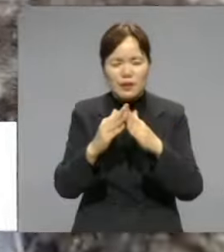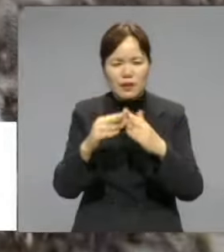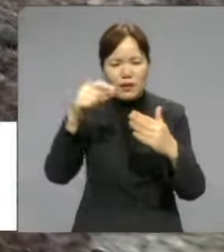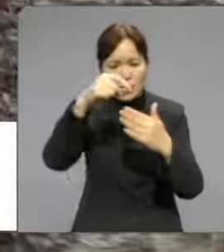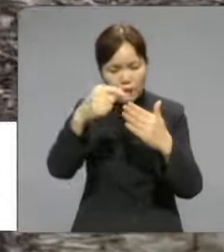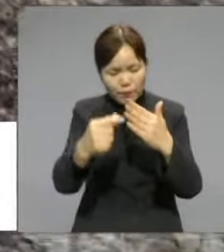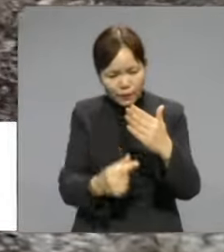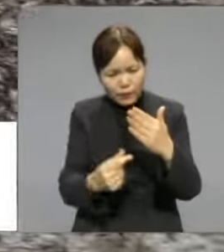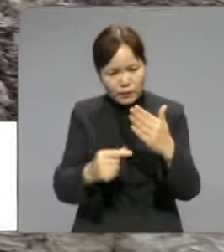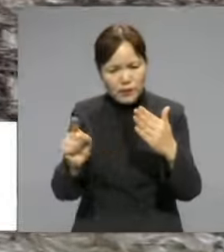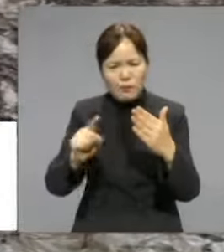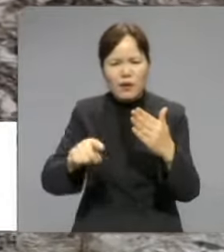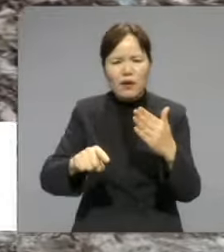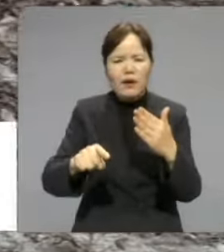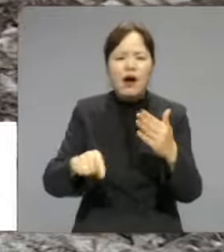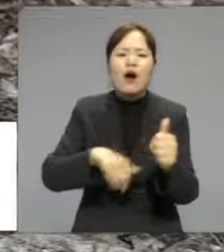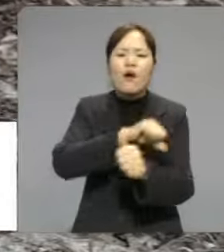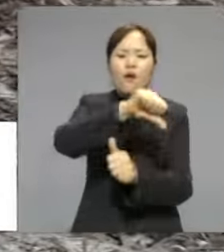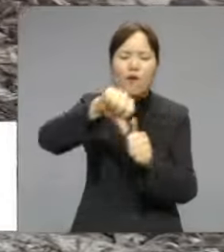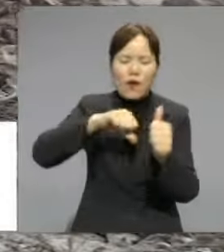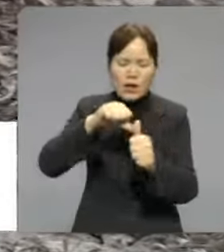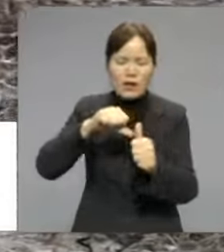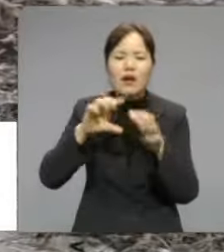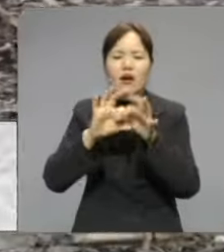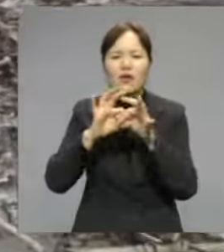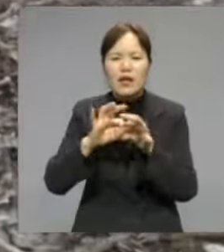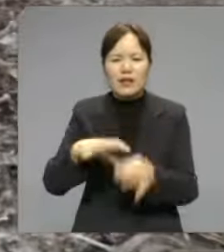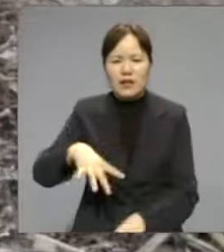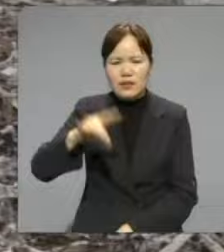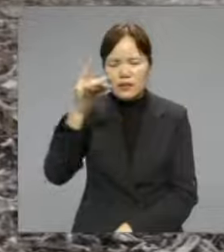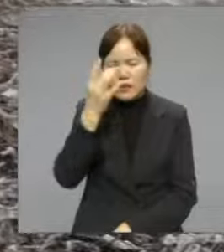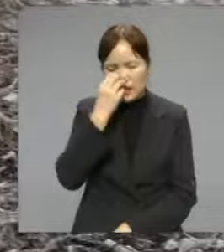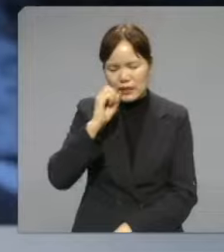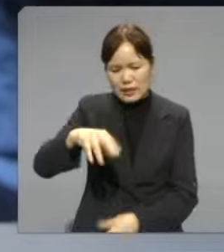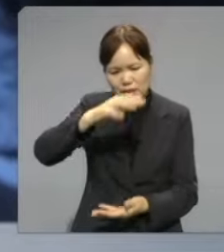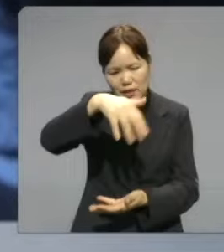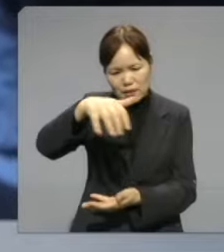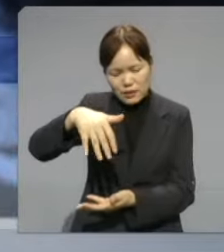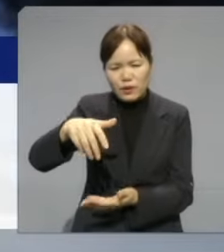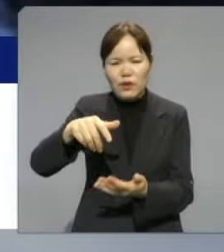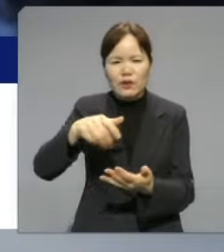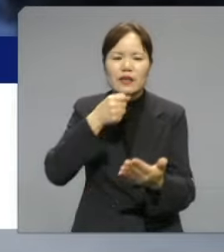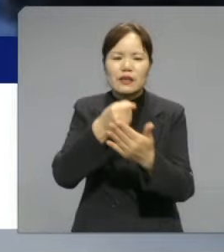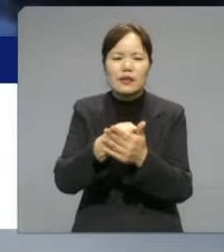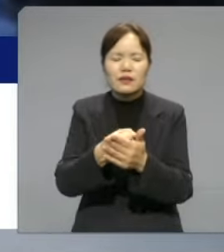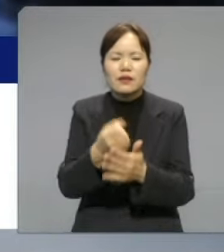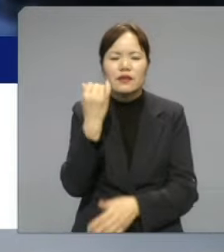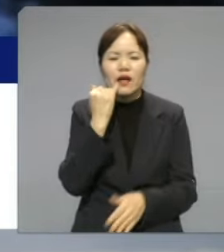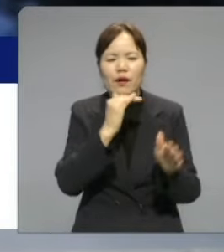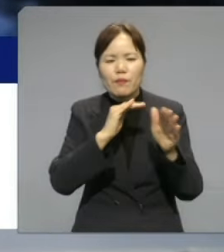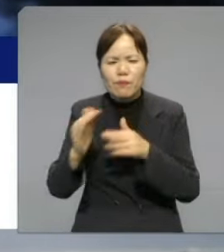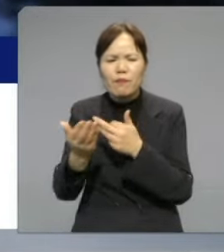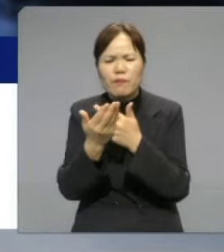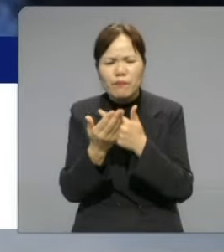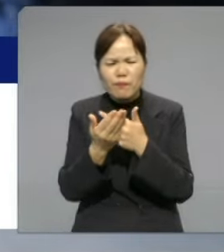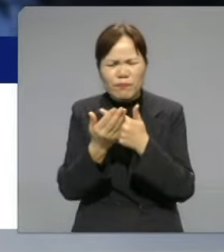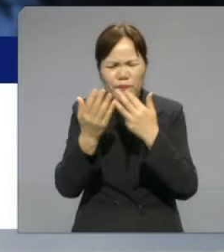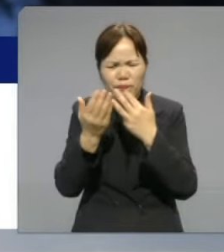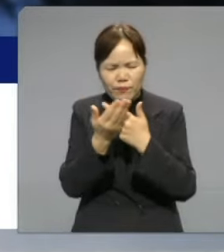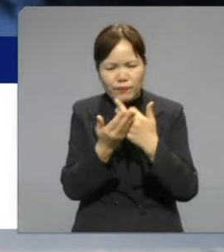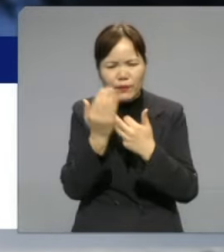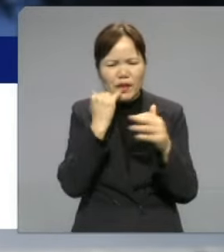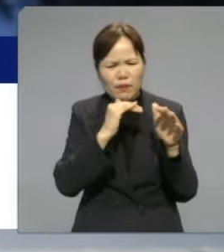환경 프로그램으로 해양 쓰레기 수거 활동을 선택했습니다. 백령도 바닷가에는 매일 많은 양의